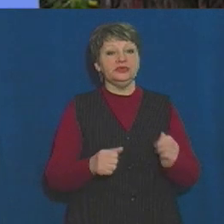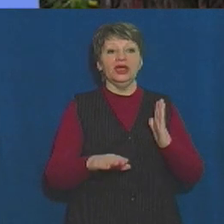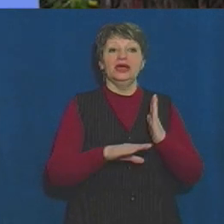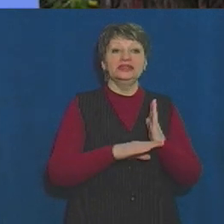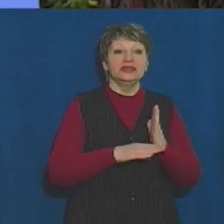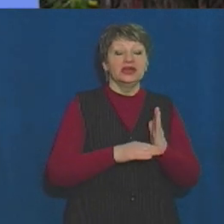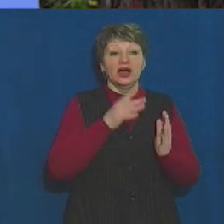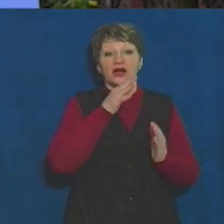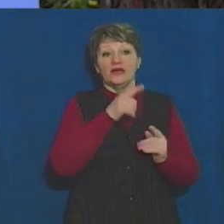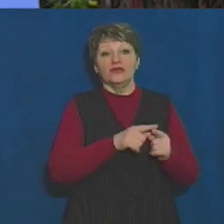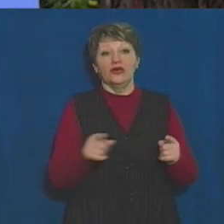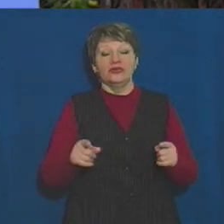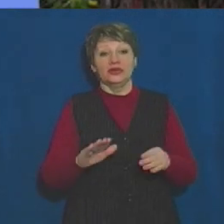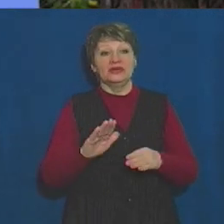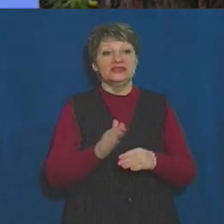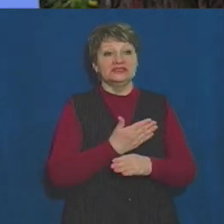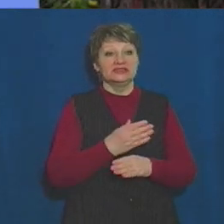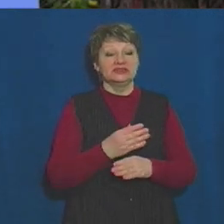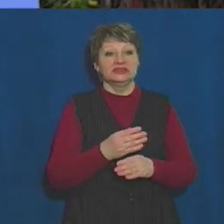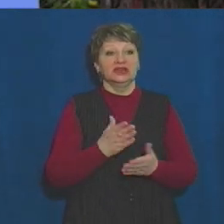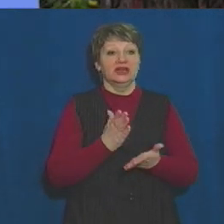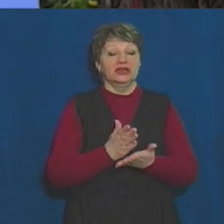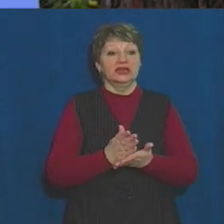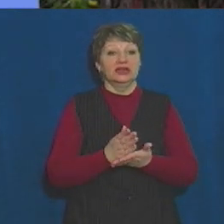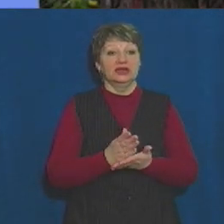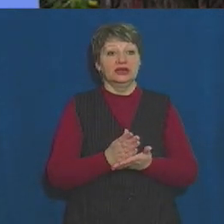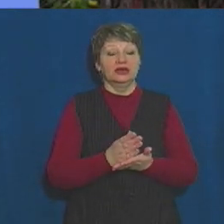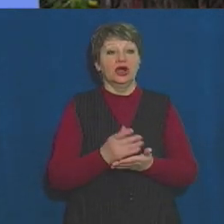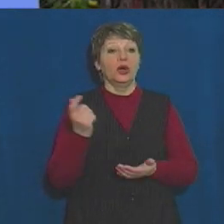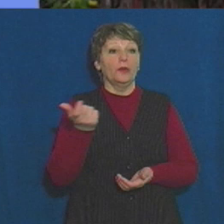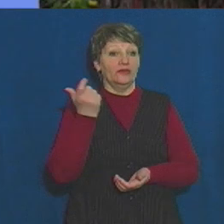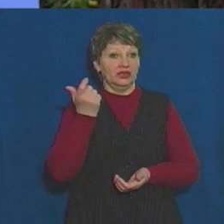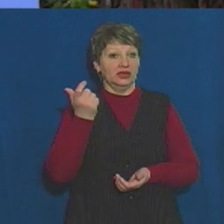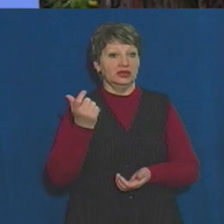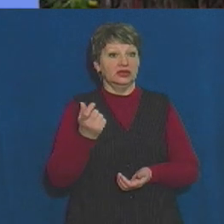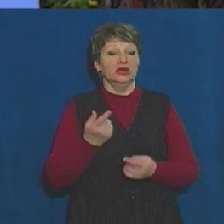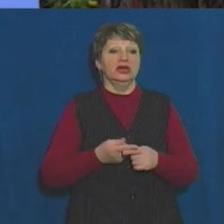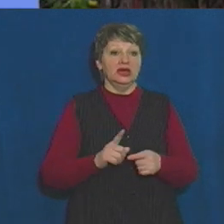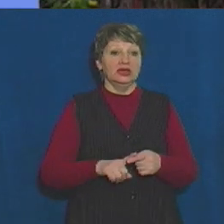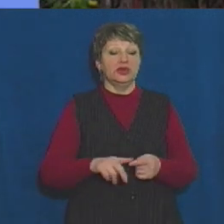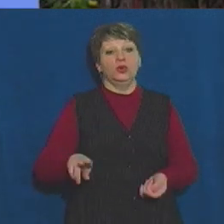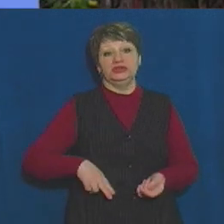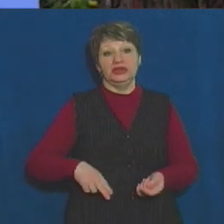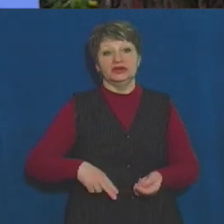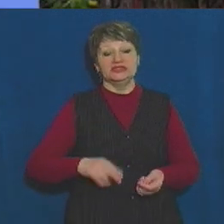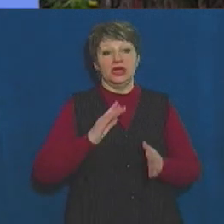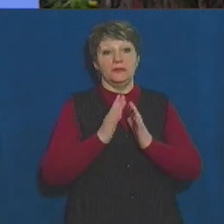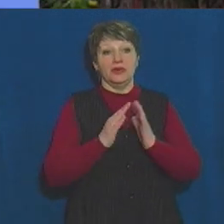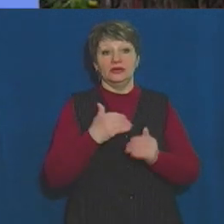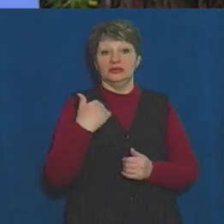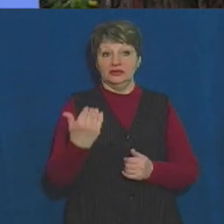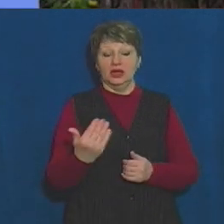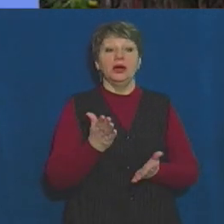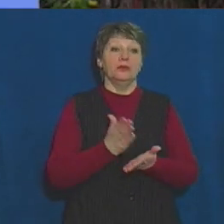знесення утворюється на території об'єктів, належить власнику, тобто в даному випадку дирекції парків. Вони мають право